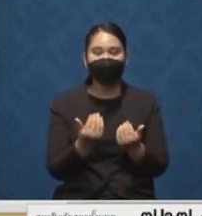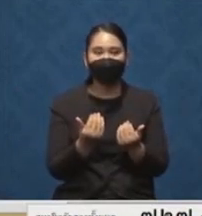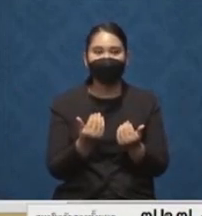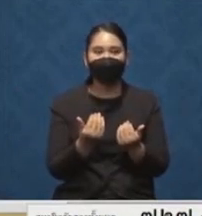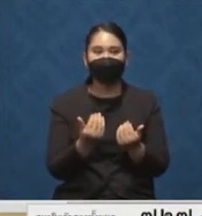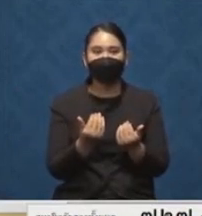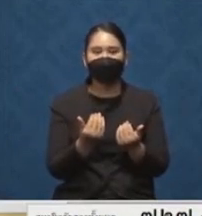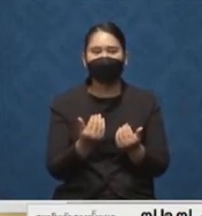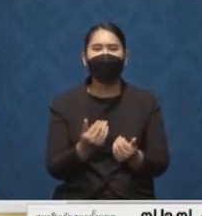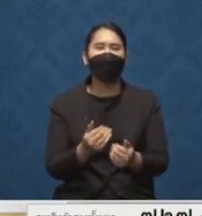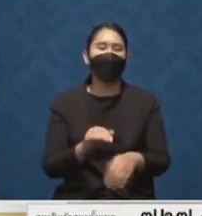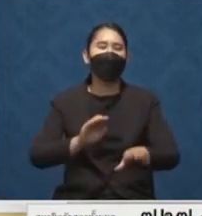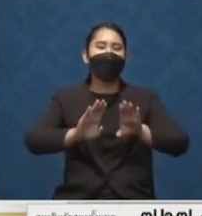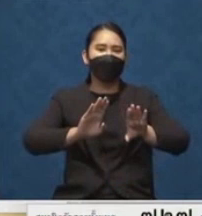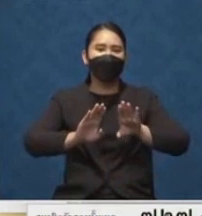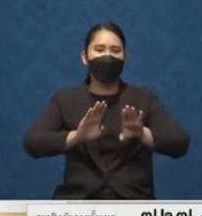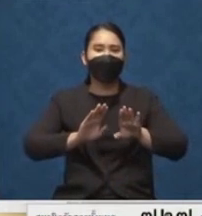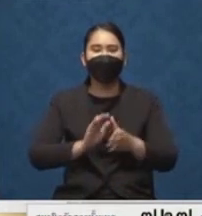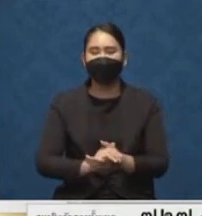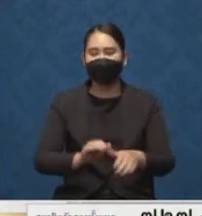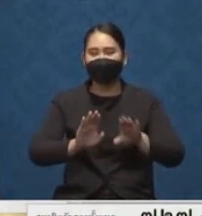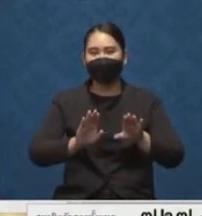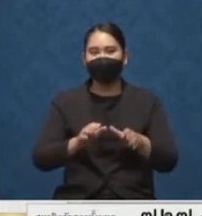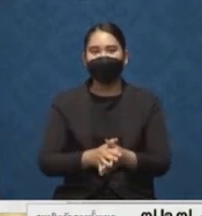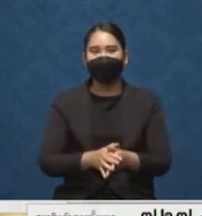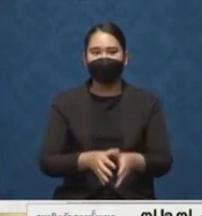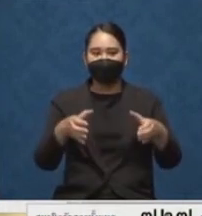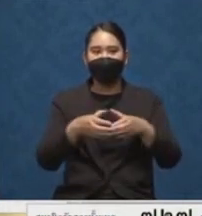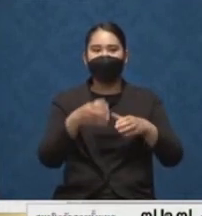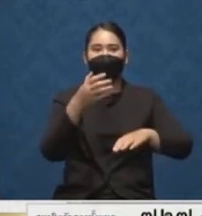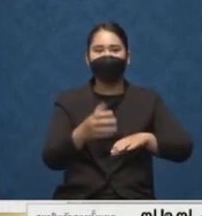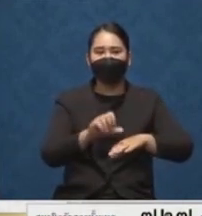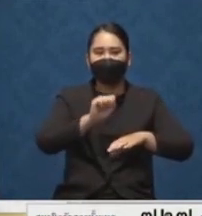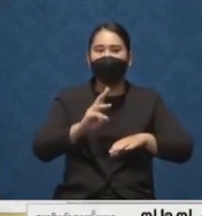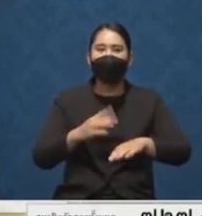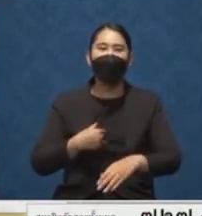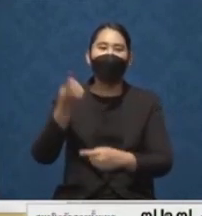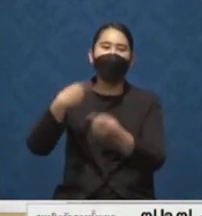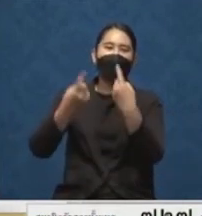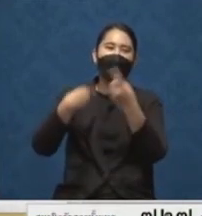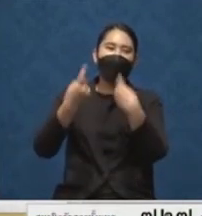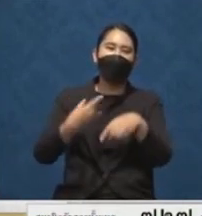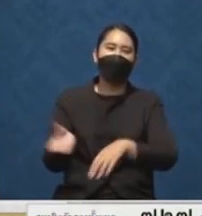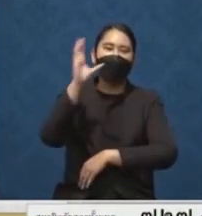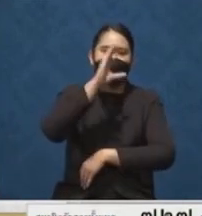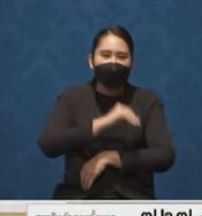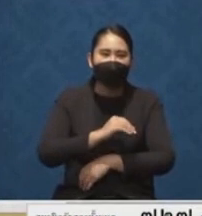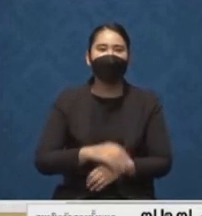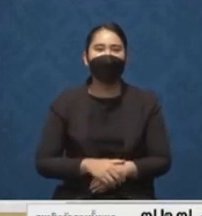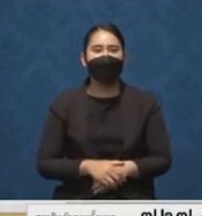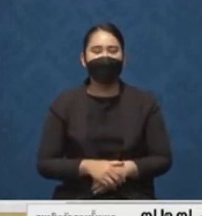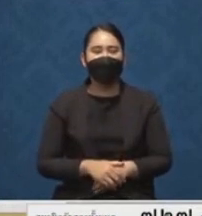เอาเป็นเปรียบเสมือนว่าพรรคสวเนี่ยโดนทั้งวันนะครับเอาอย่างนั้น